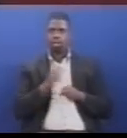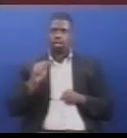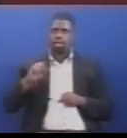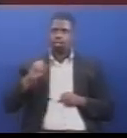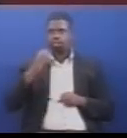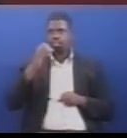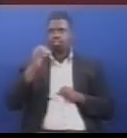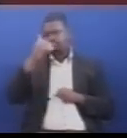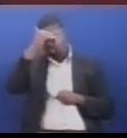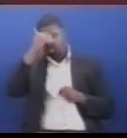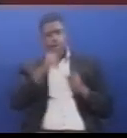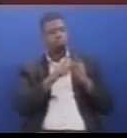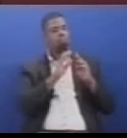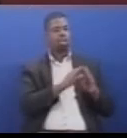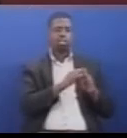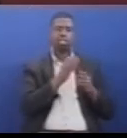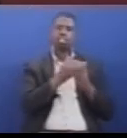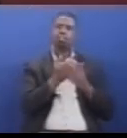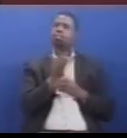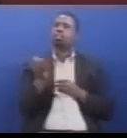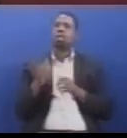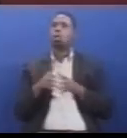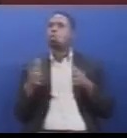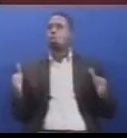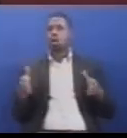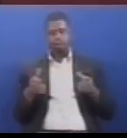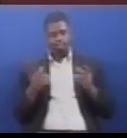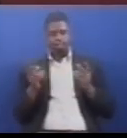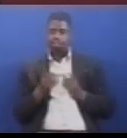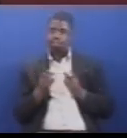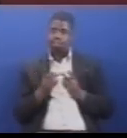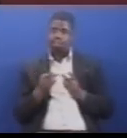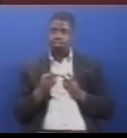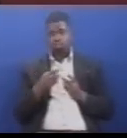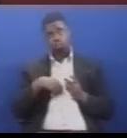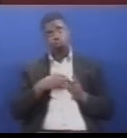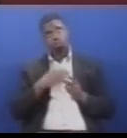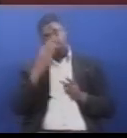zilizofanyika Mwanza na kadhalika ni kubwa, na tunajua